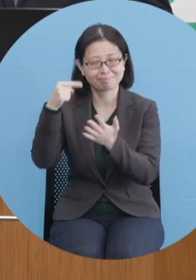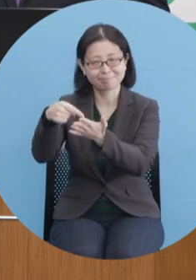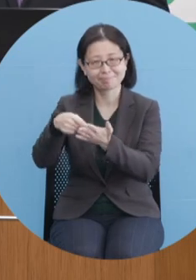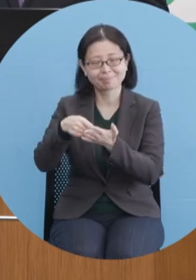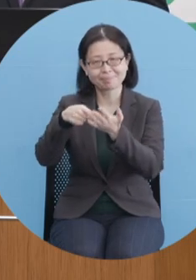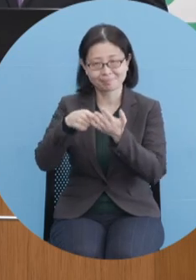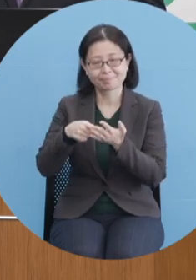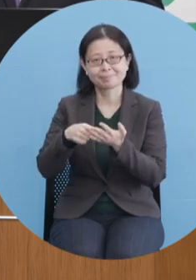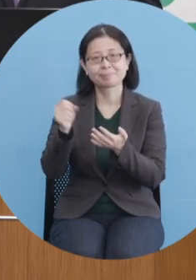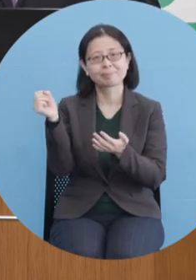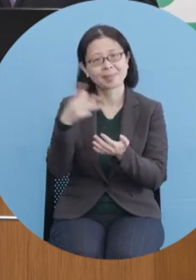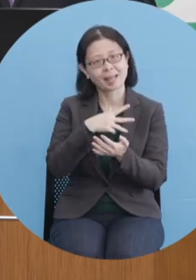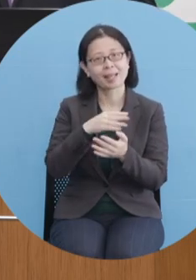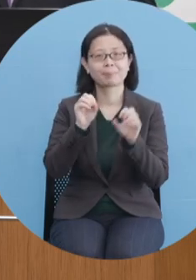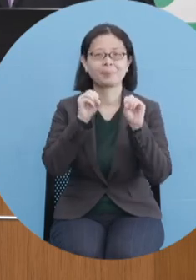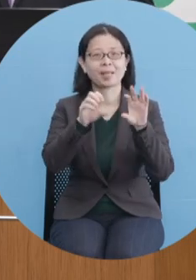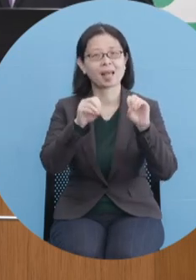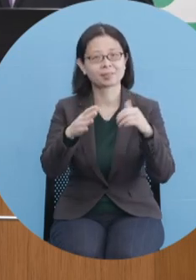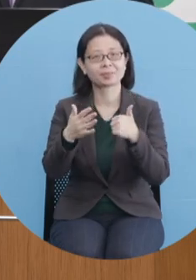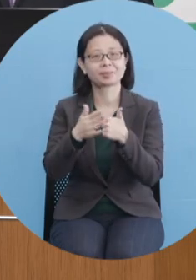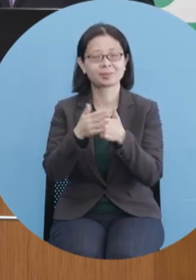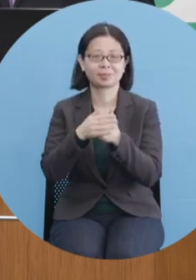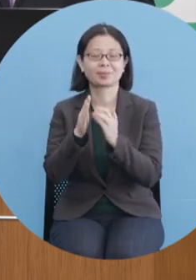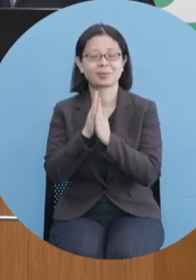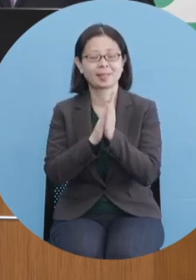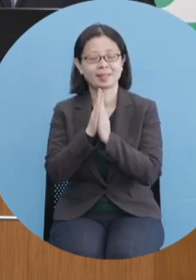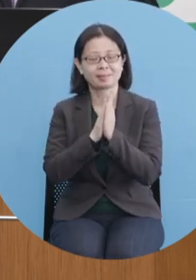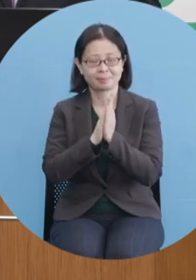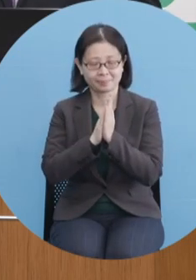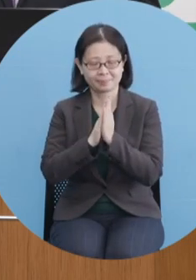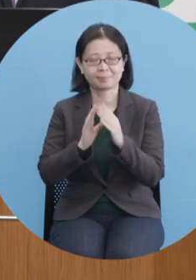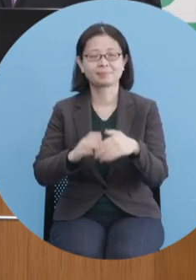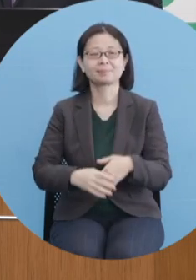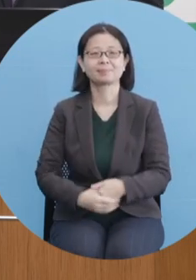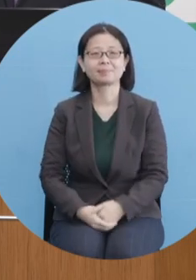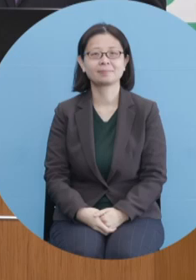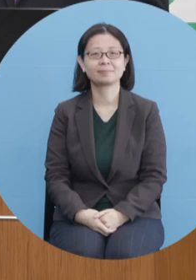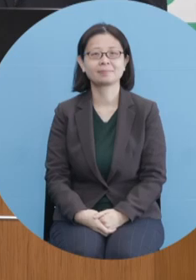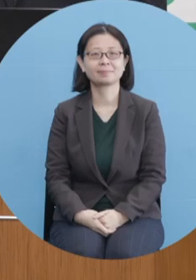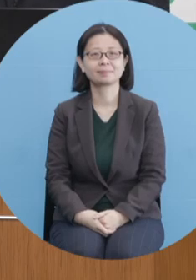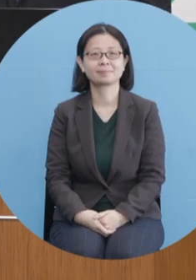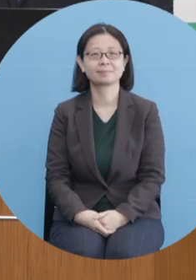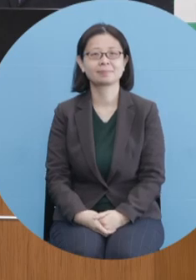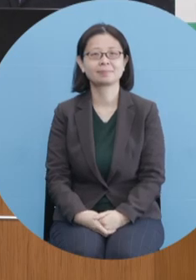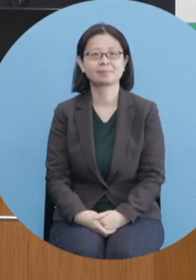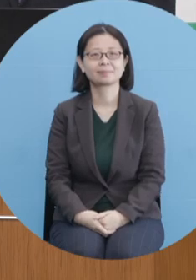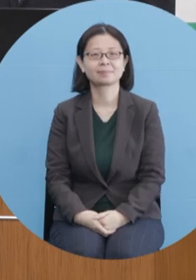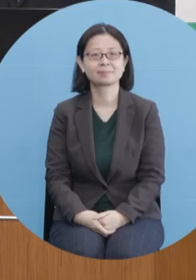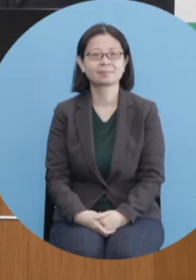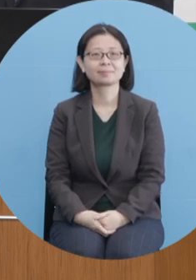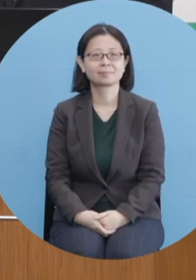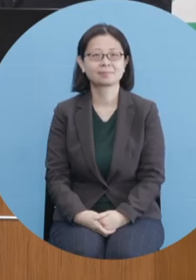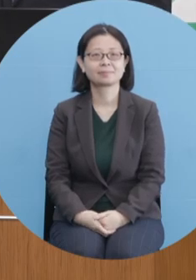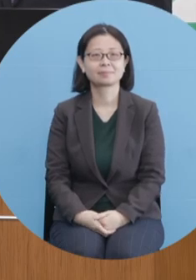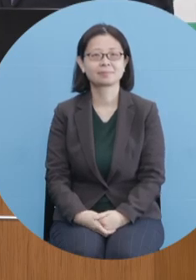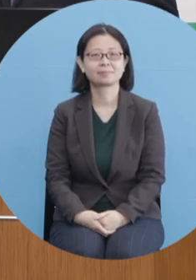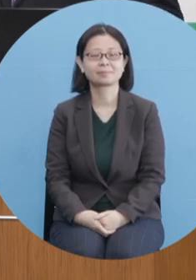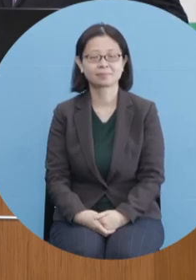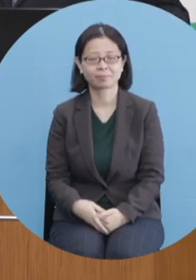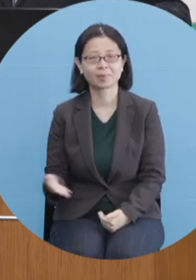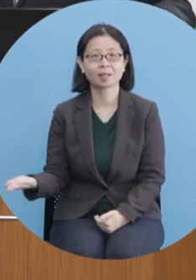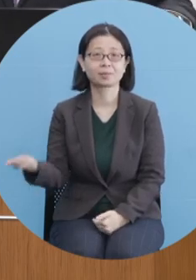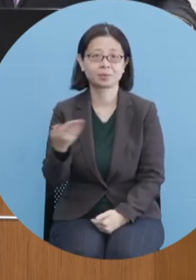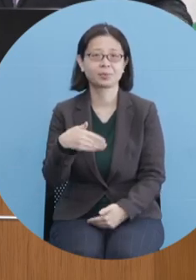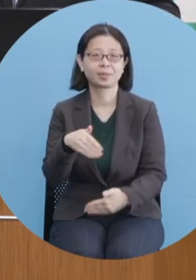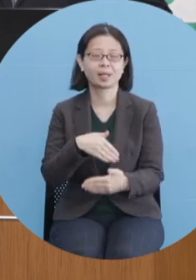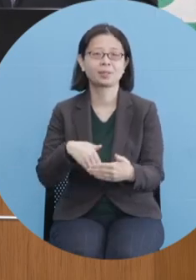PRにええご協力いただきたいと思っておりますえ同じくブランド